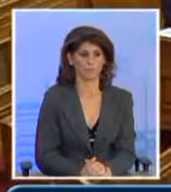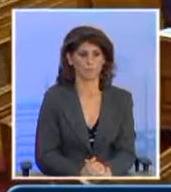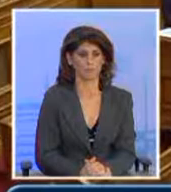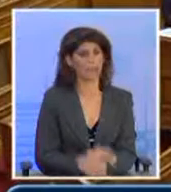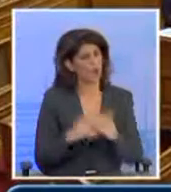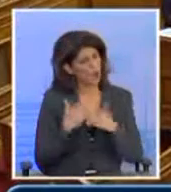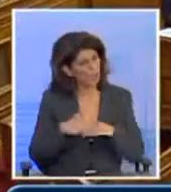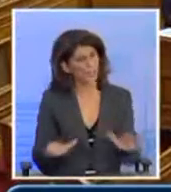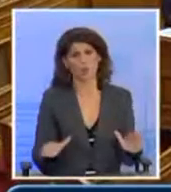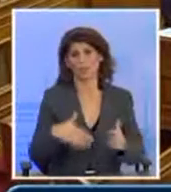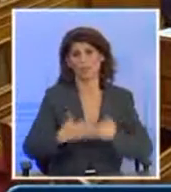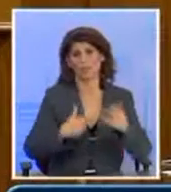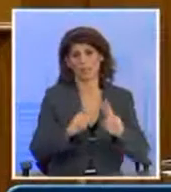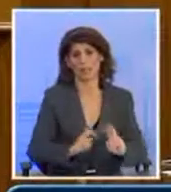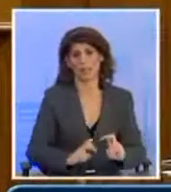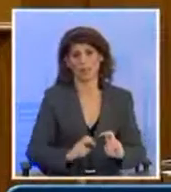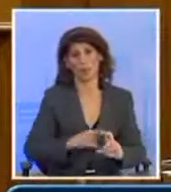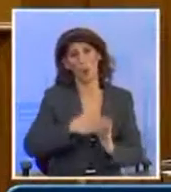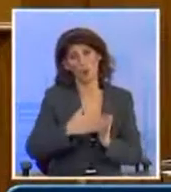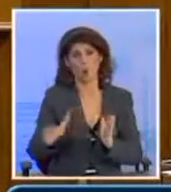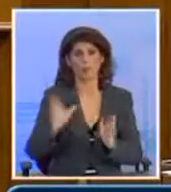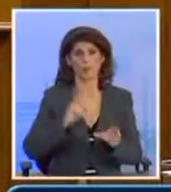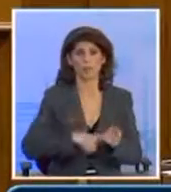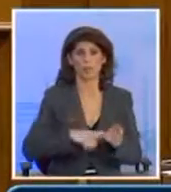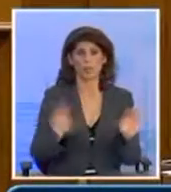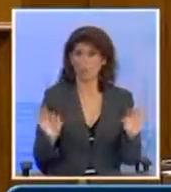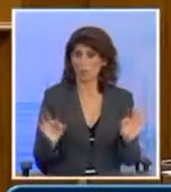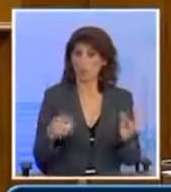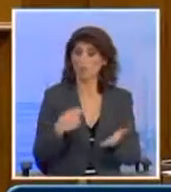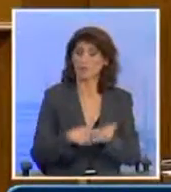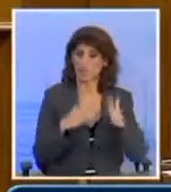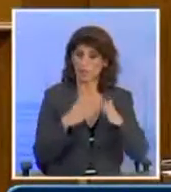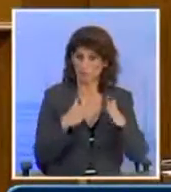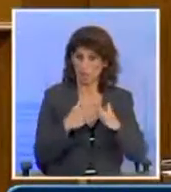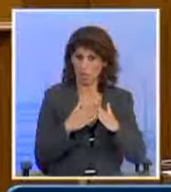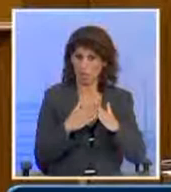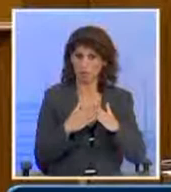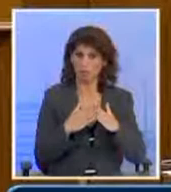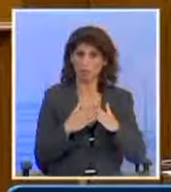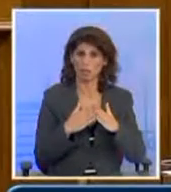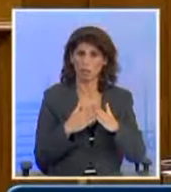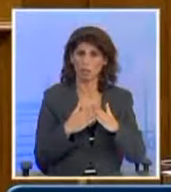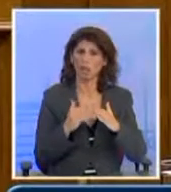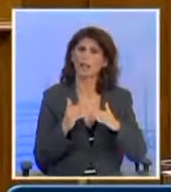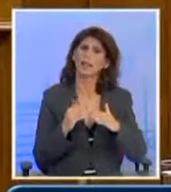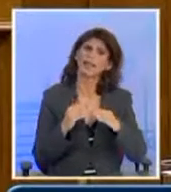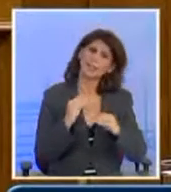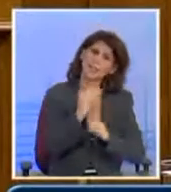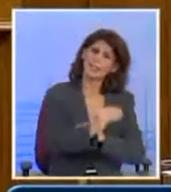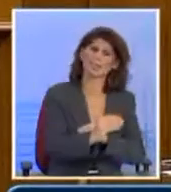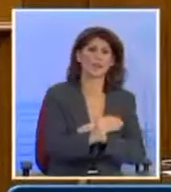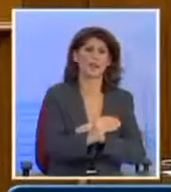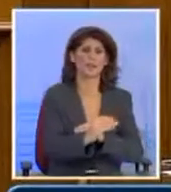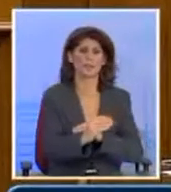Ολοκληρώνεται. Επίσης, προχωρήσαμε σε ρυθμίσεις για τη φορολογική κατοικία, για την υποκεφαλαιοποίηση εταιριών, θα μου